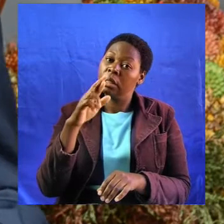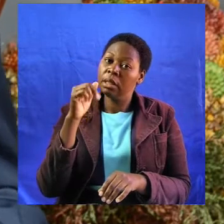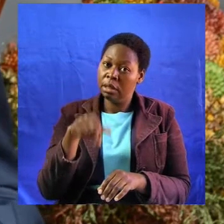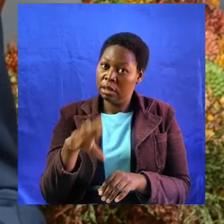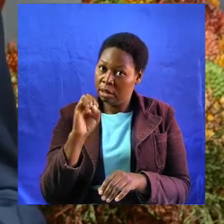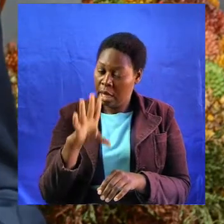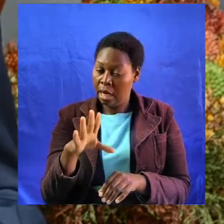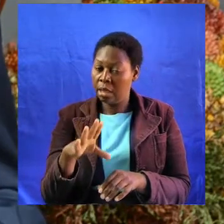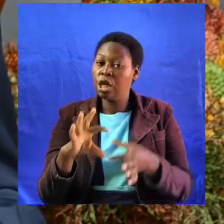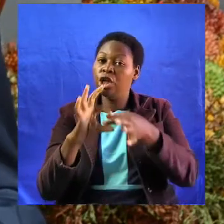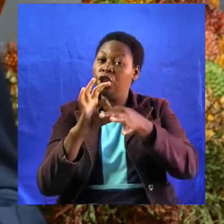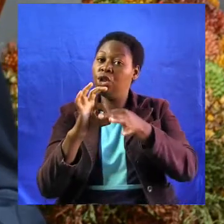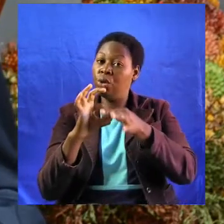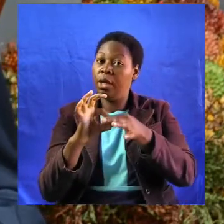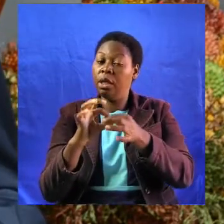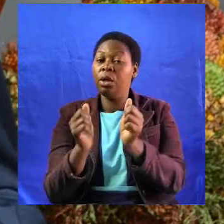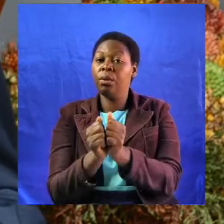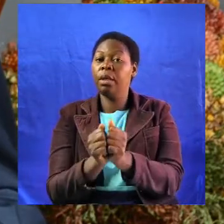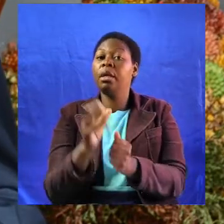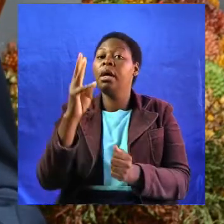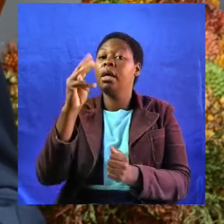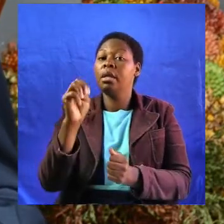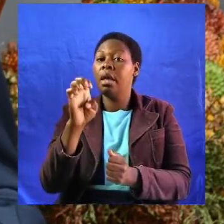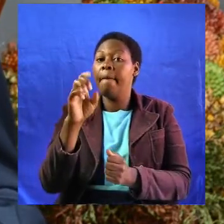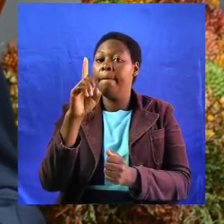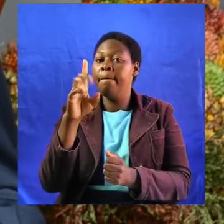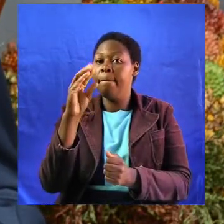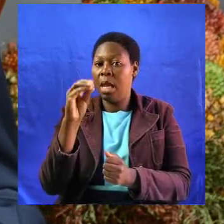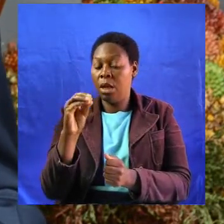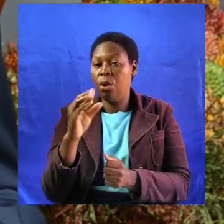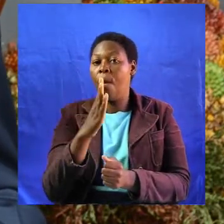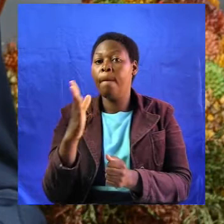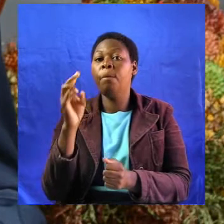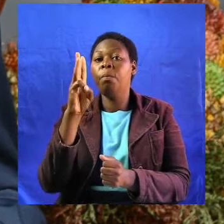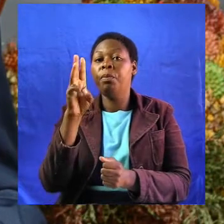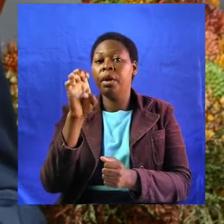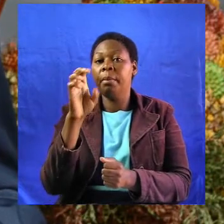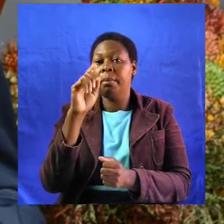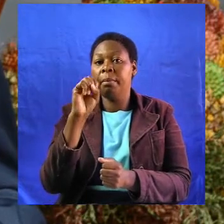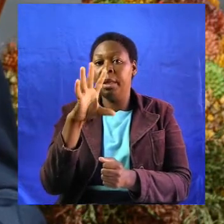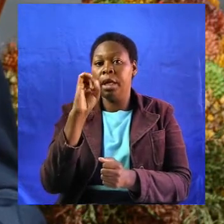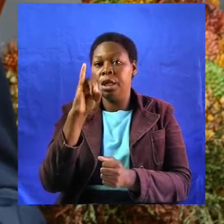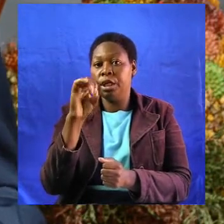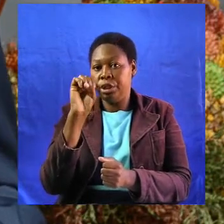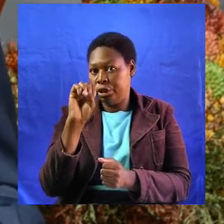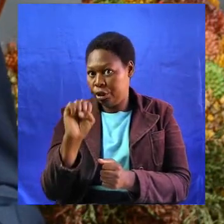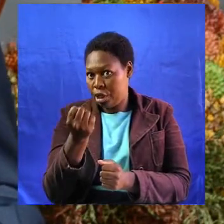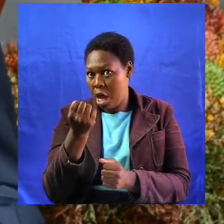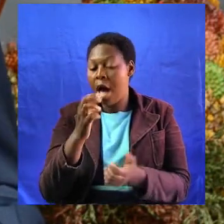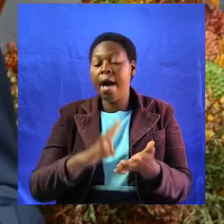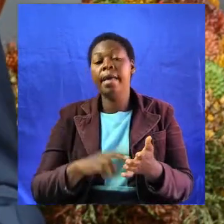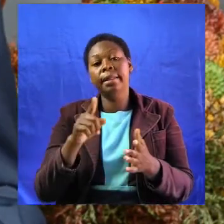vakaita mubatanidzwa nemamidzi. Ndobva vauya vari Medopesia.